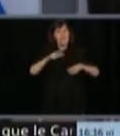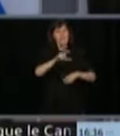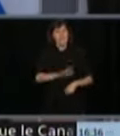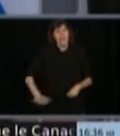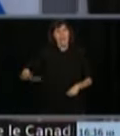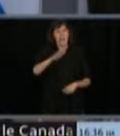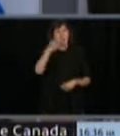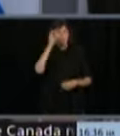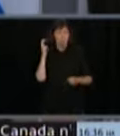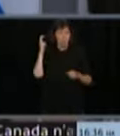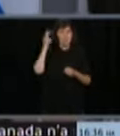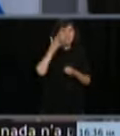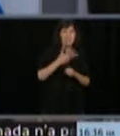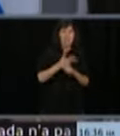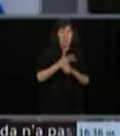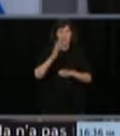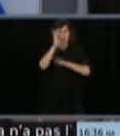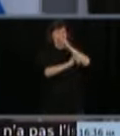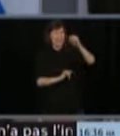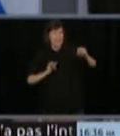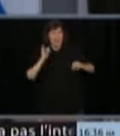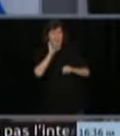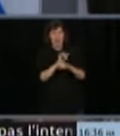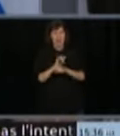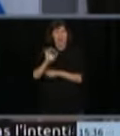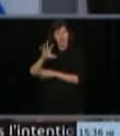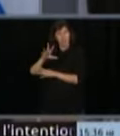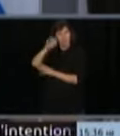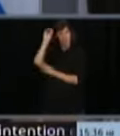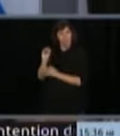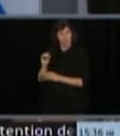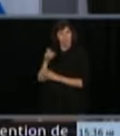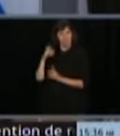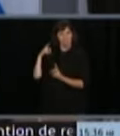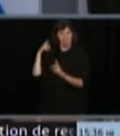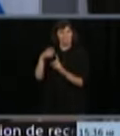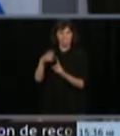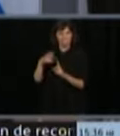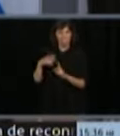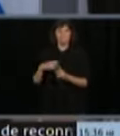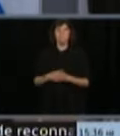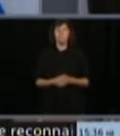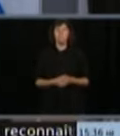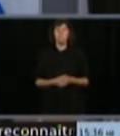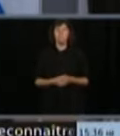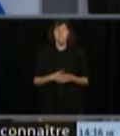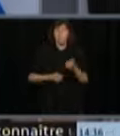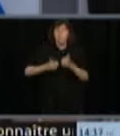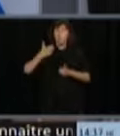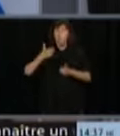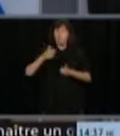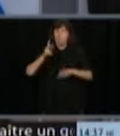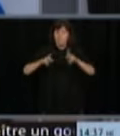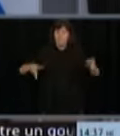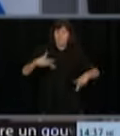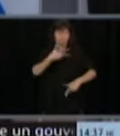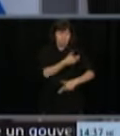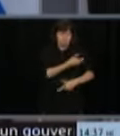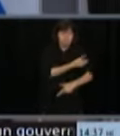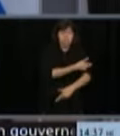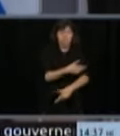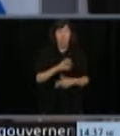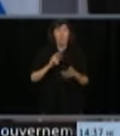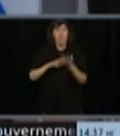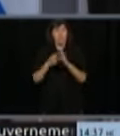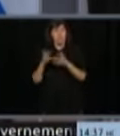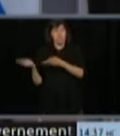monde vacciné, les gens vont peut-être faire de la COVID, mais ils n'auront pas embourbé notre système hospitalier et puis ils ne